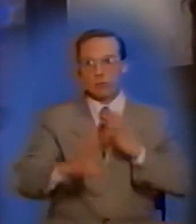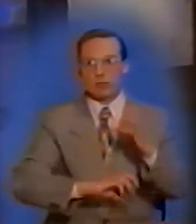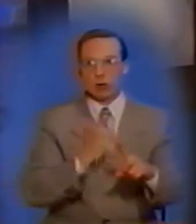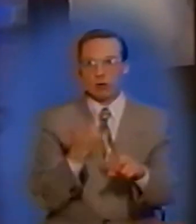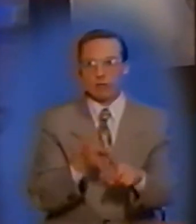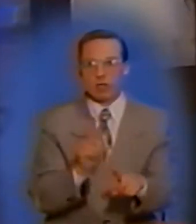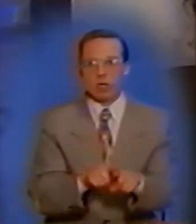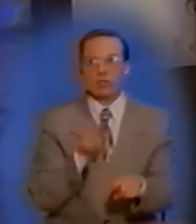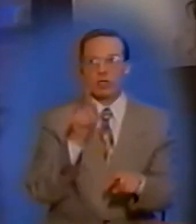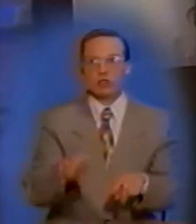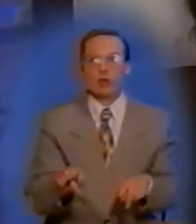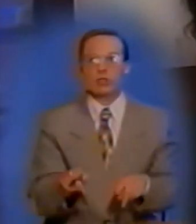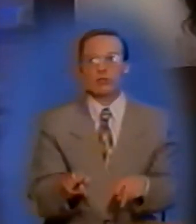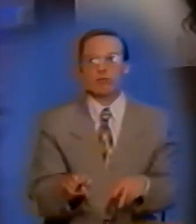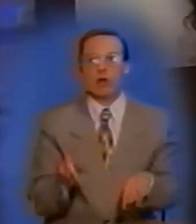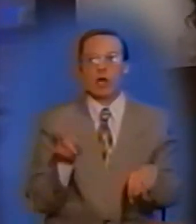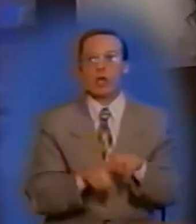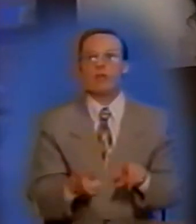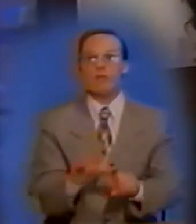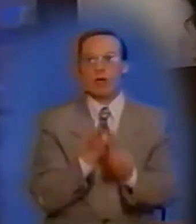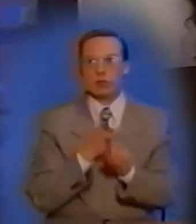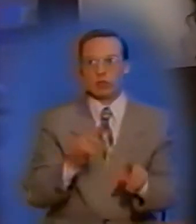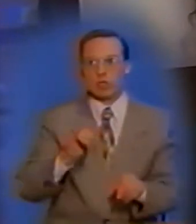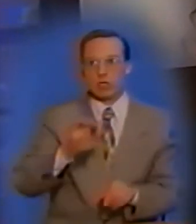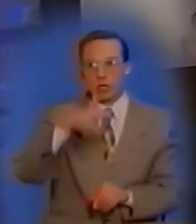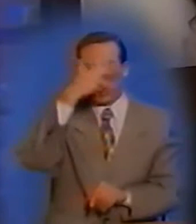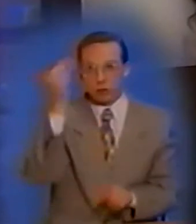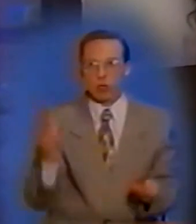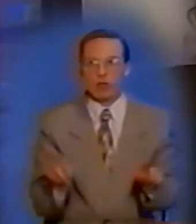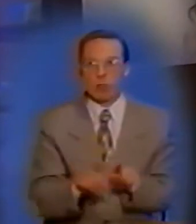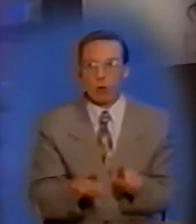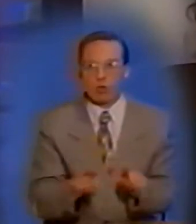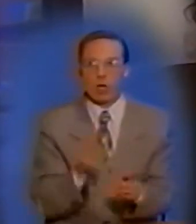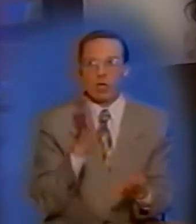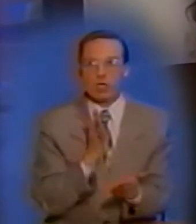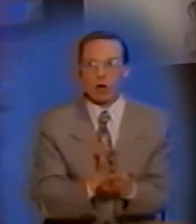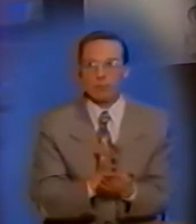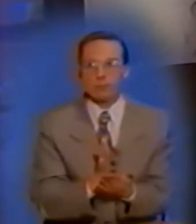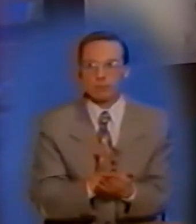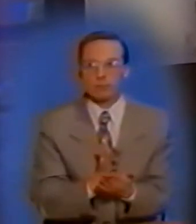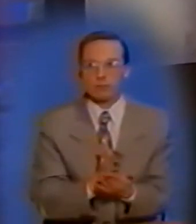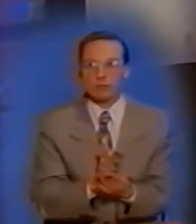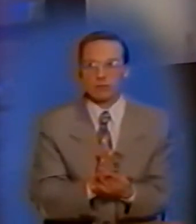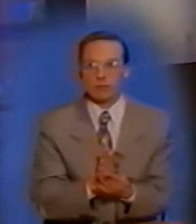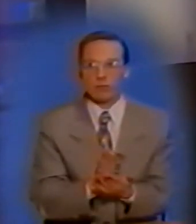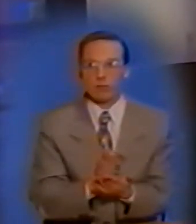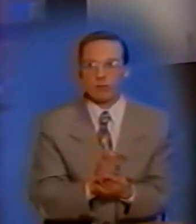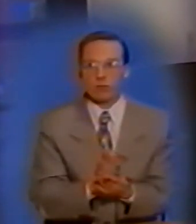vien dėl šios infekcijos. Ir Lietuvoje taipogi tikrai yra